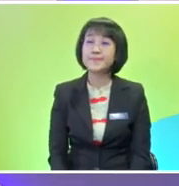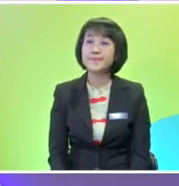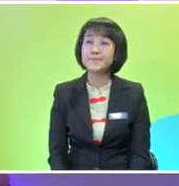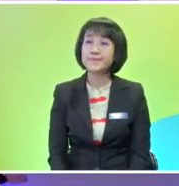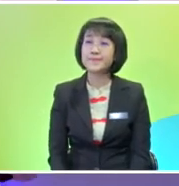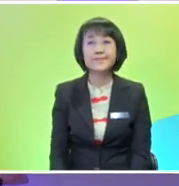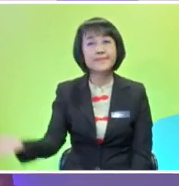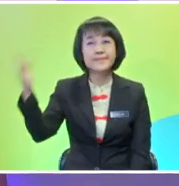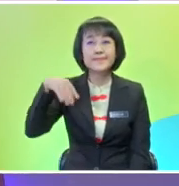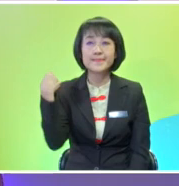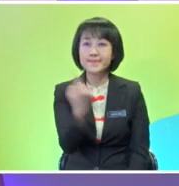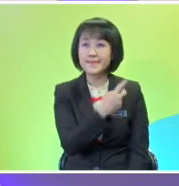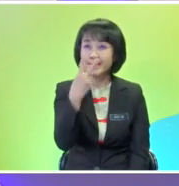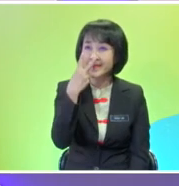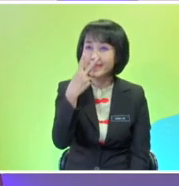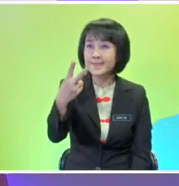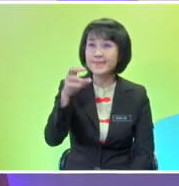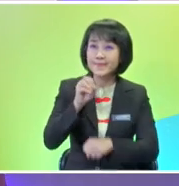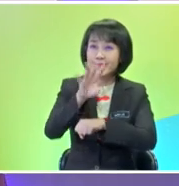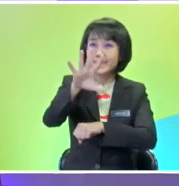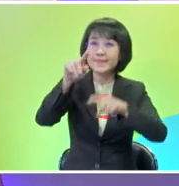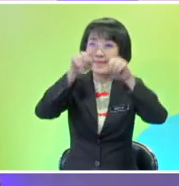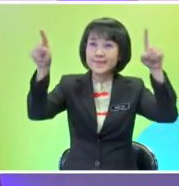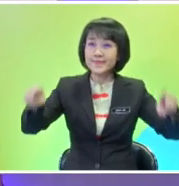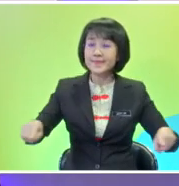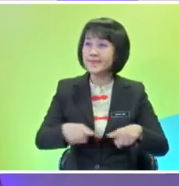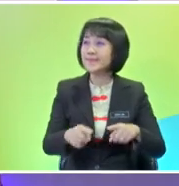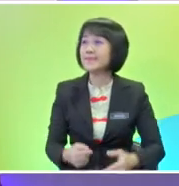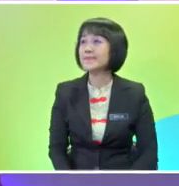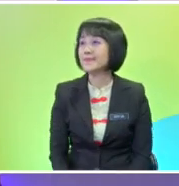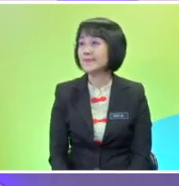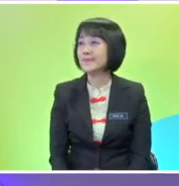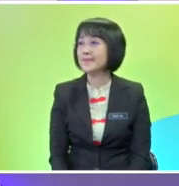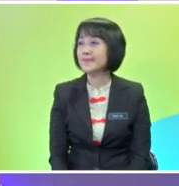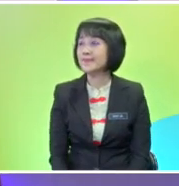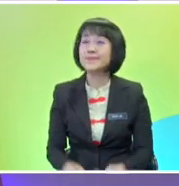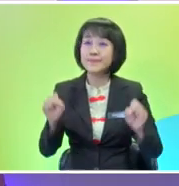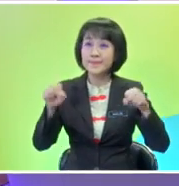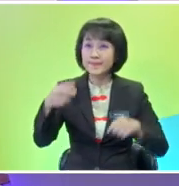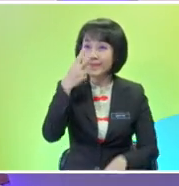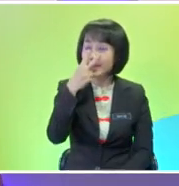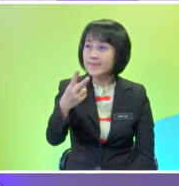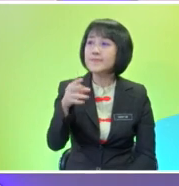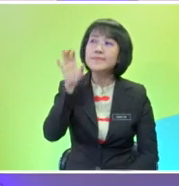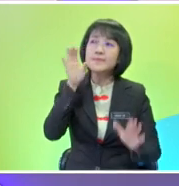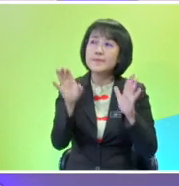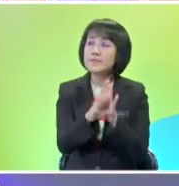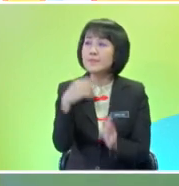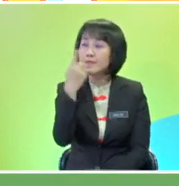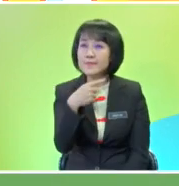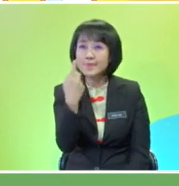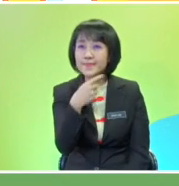baik Mari kita lihat SL pembelajaran yang Cikgu sediakan okey baik boleh tengok tak Gambar siapa deat kat slide